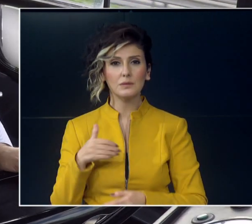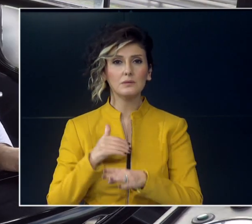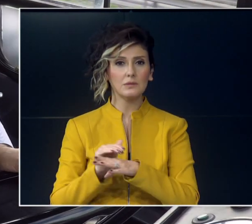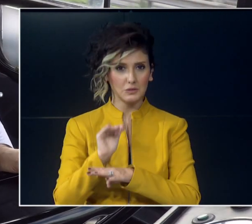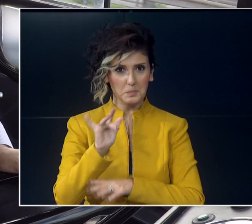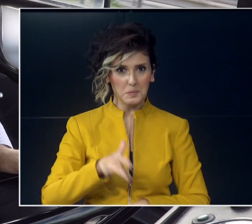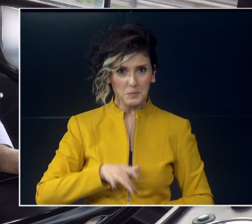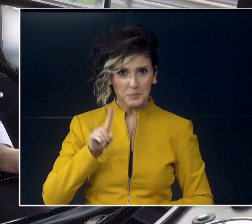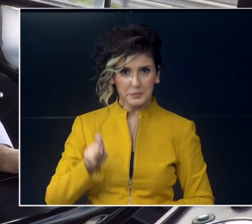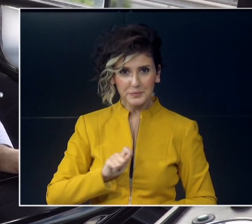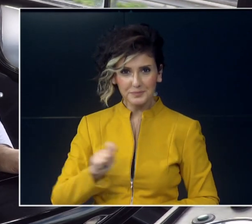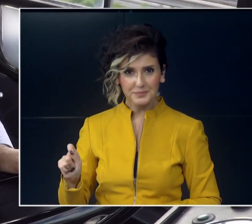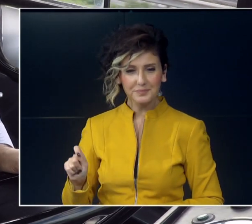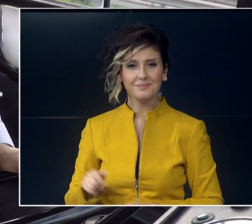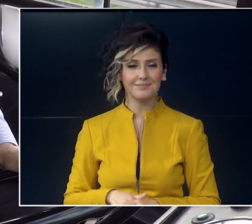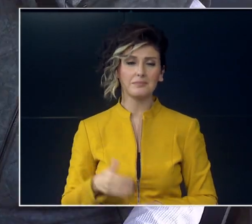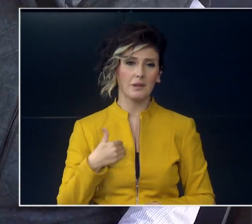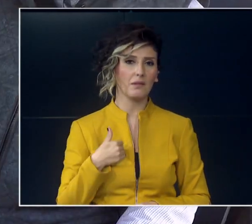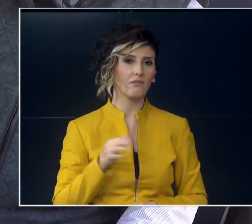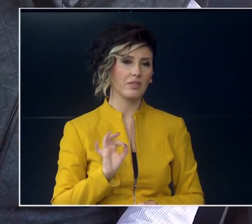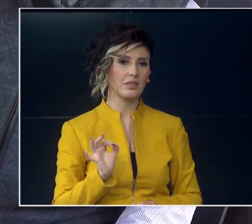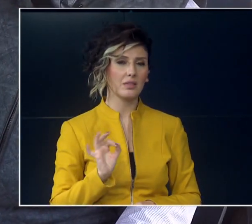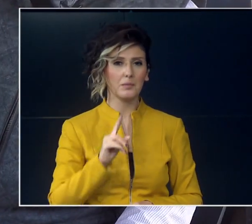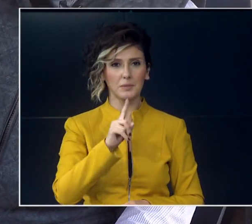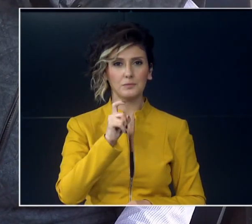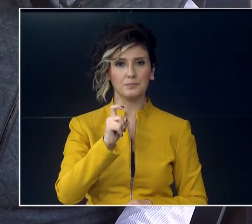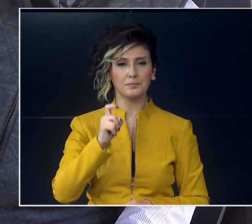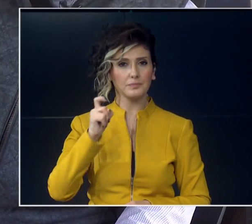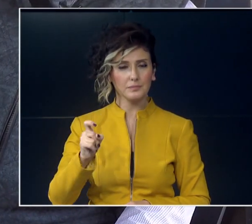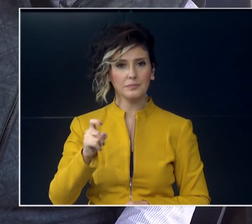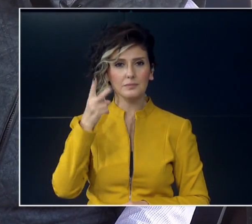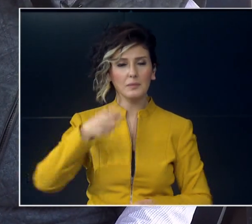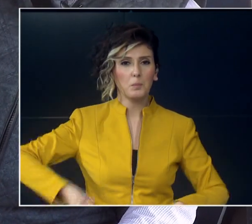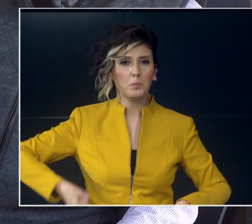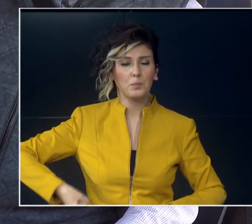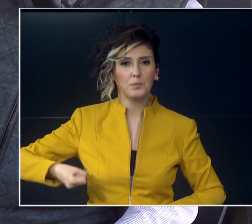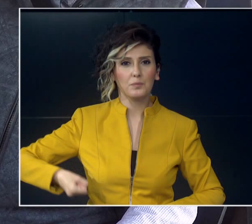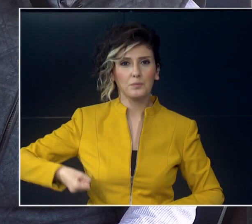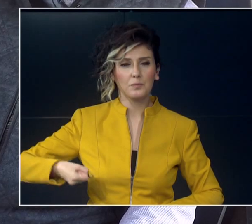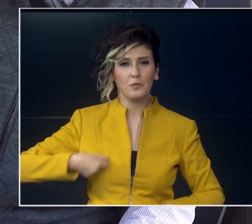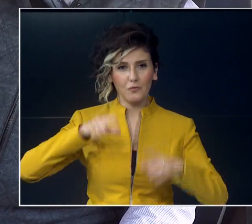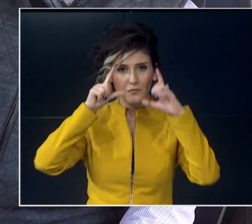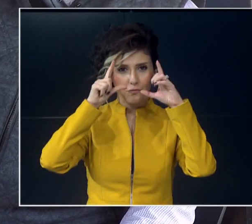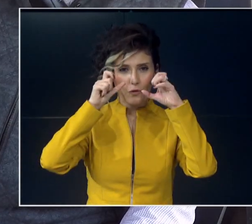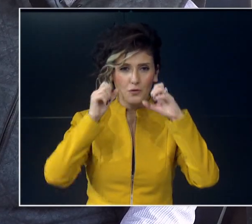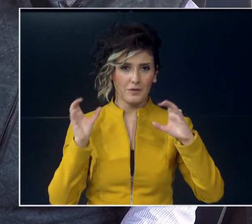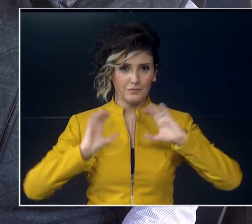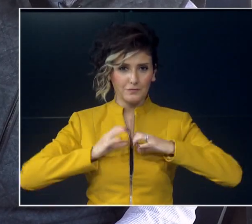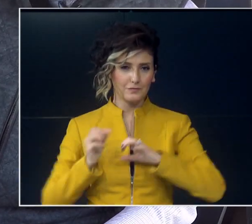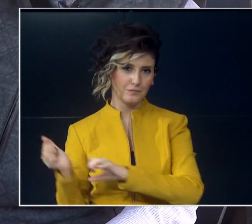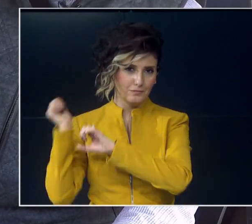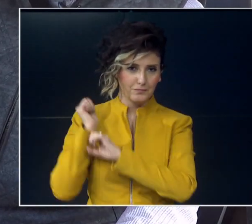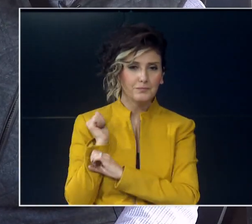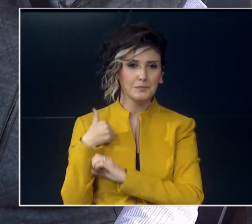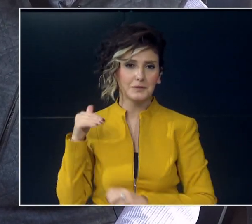Yaşamaktan memnunum. Ben evet. 99'da iki tane bavul ile benim fotoğraf çantam omuzda böyle